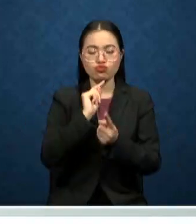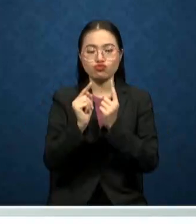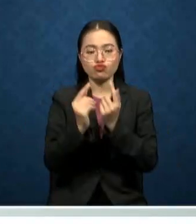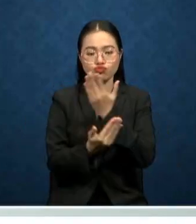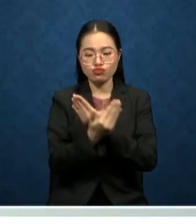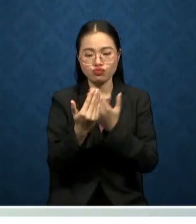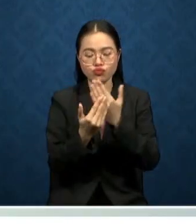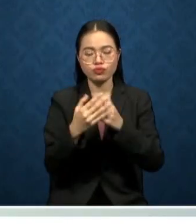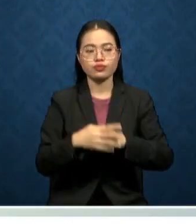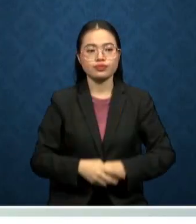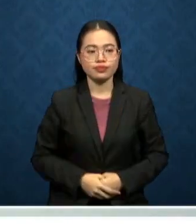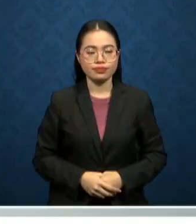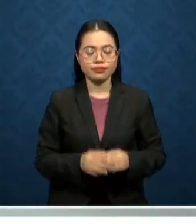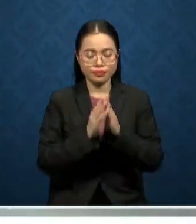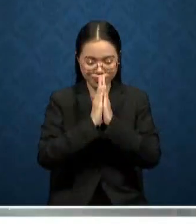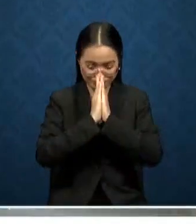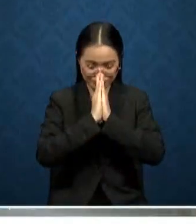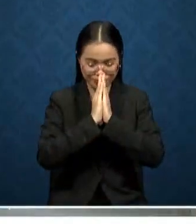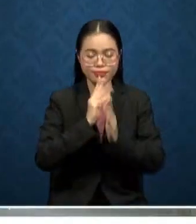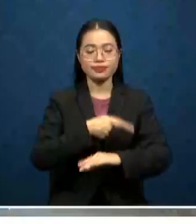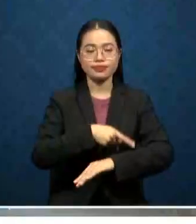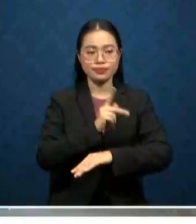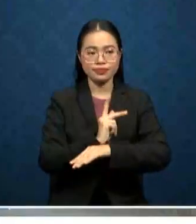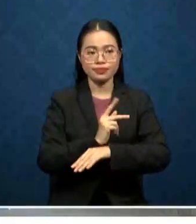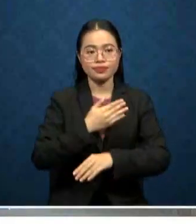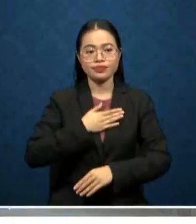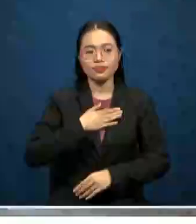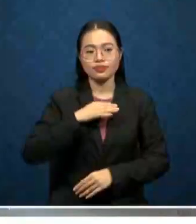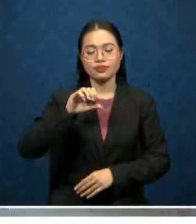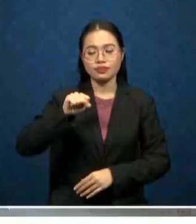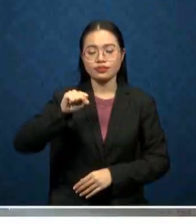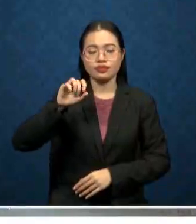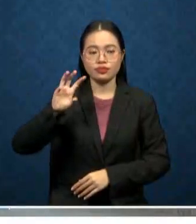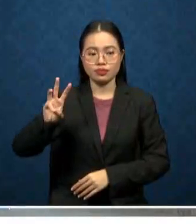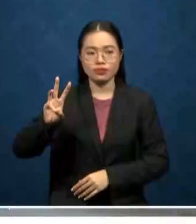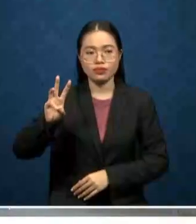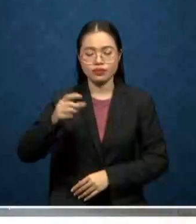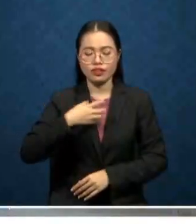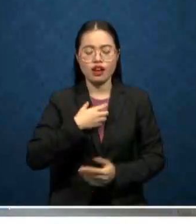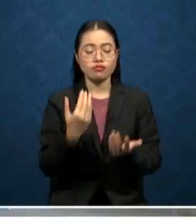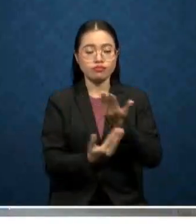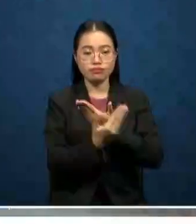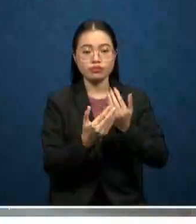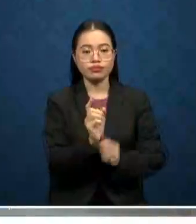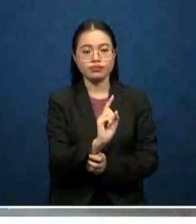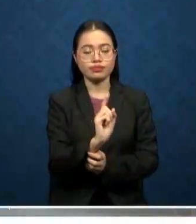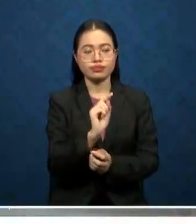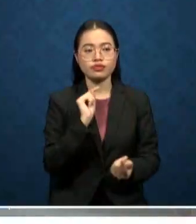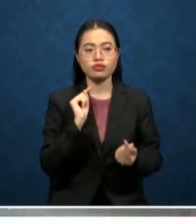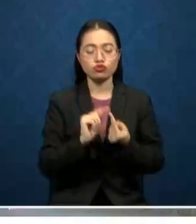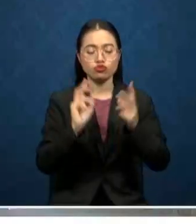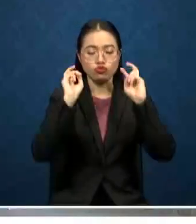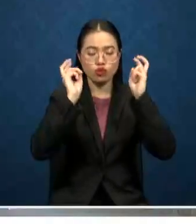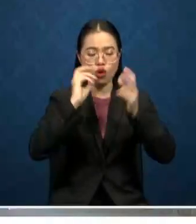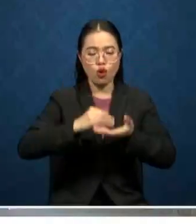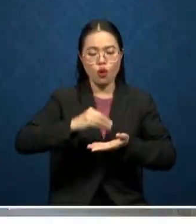กราบเรียนท่านประธานุสภาที่เคารพผมเฉลาพวงมาลัยสมาชิกุสภาขอปรึกษาหลือเรื่องการจัด